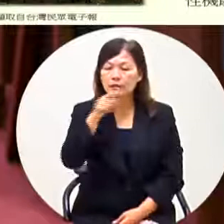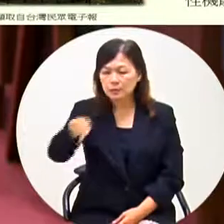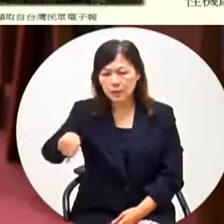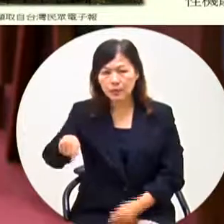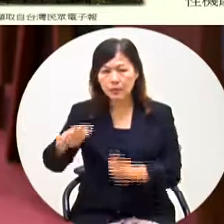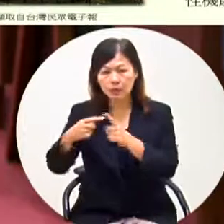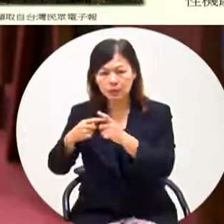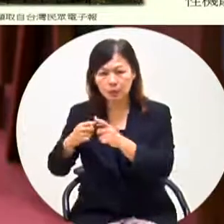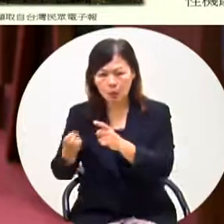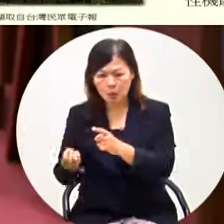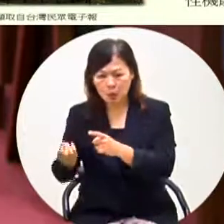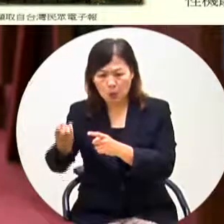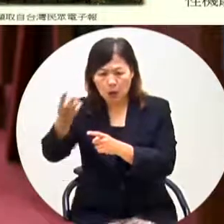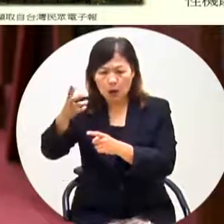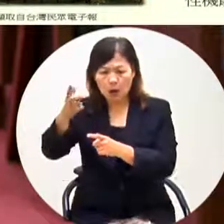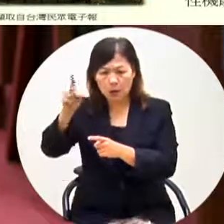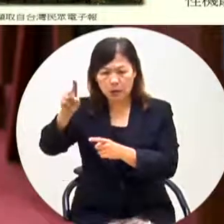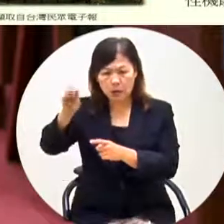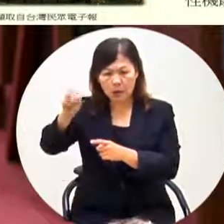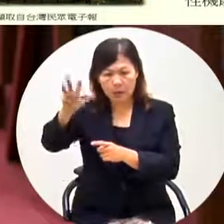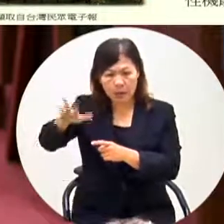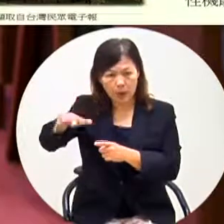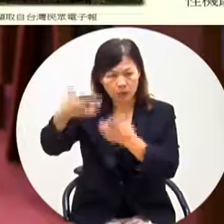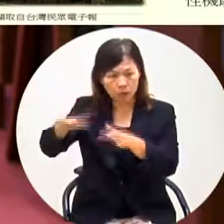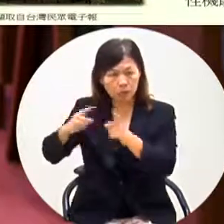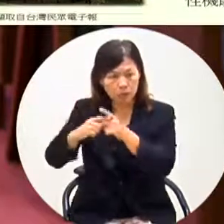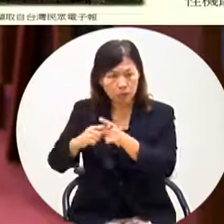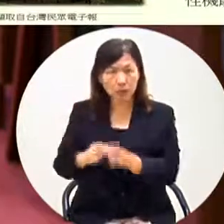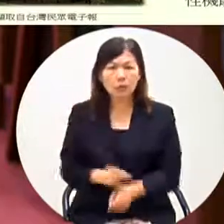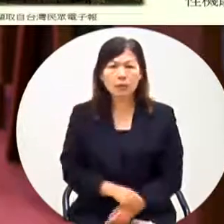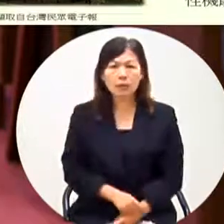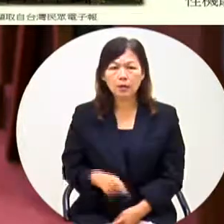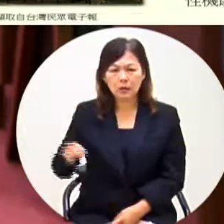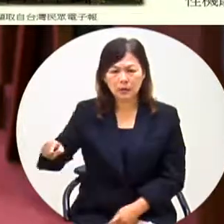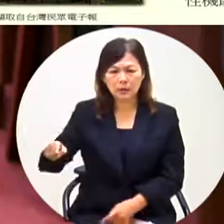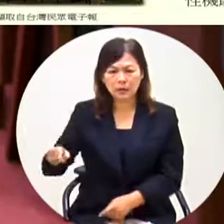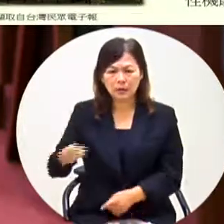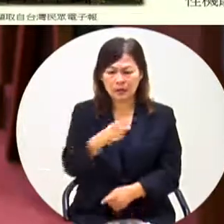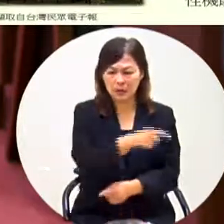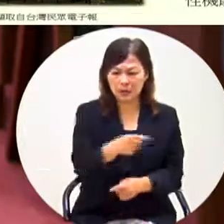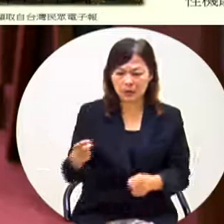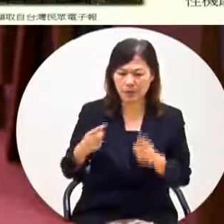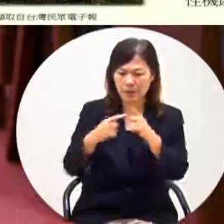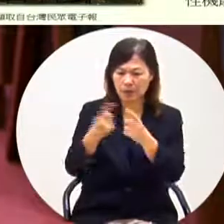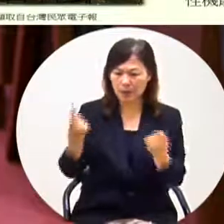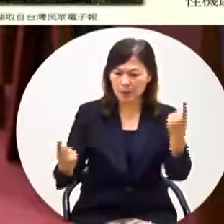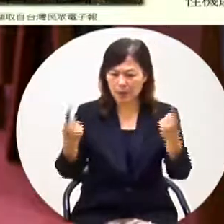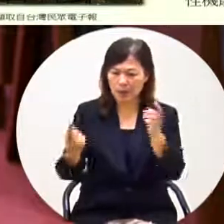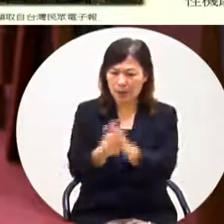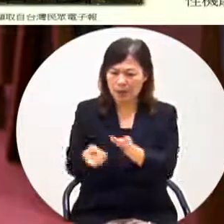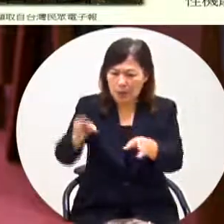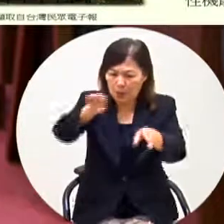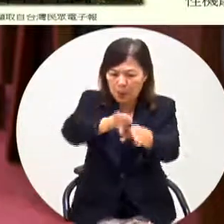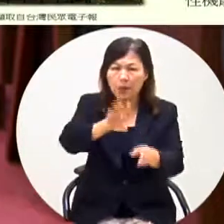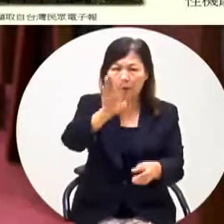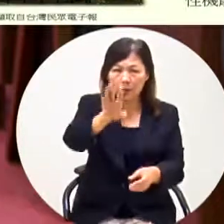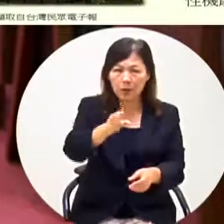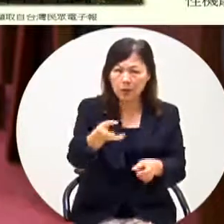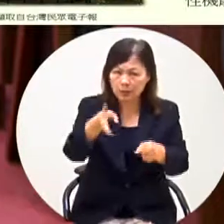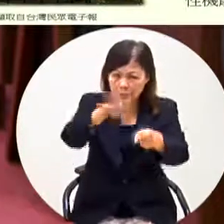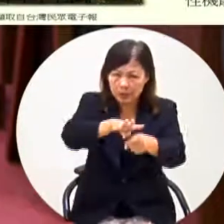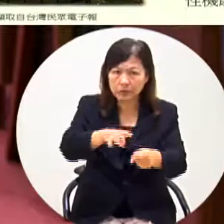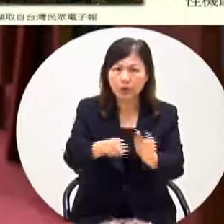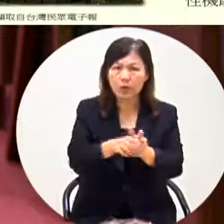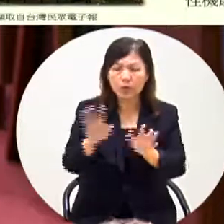18000多人，他的人口是台湾的四倍呢？他现在还在使用什么样的活动中心